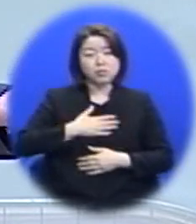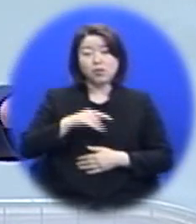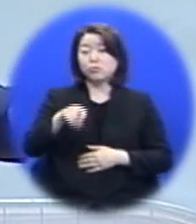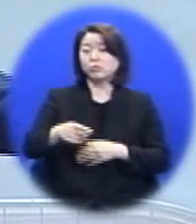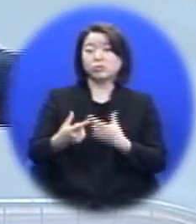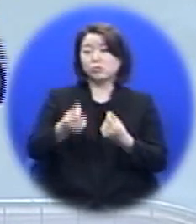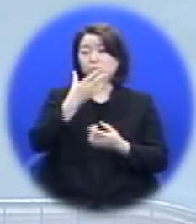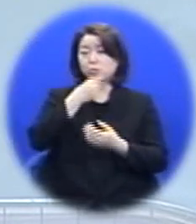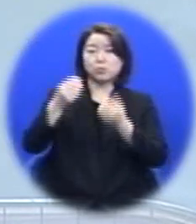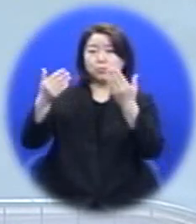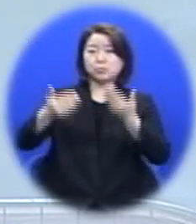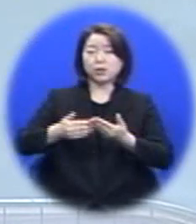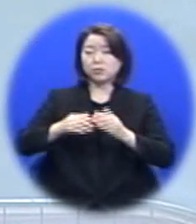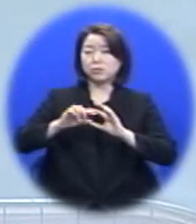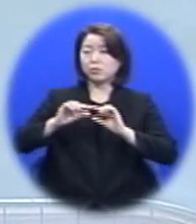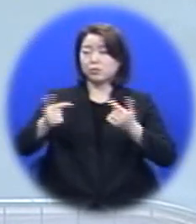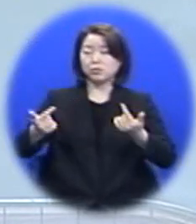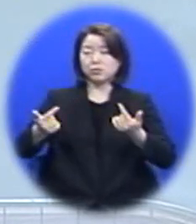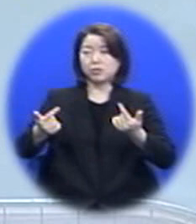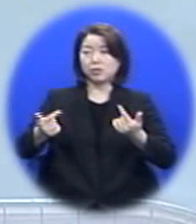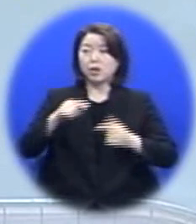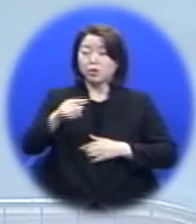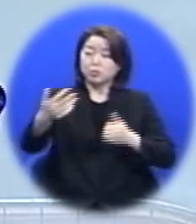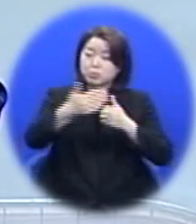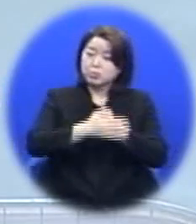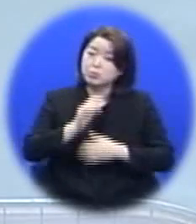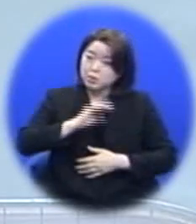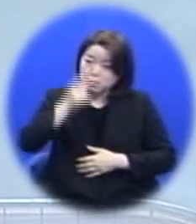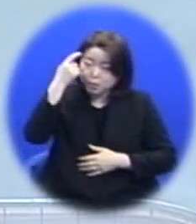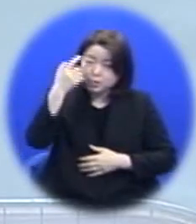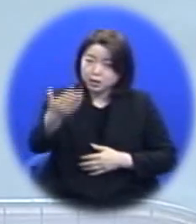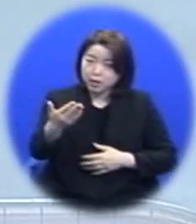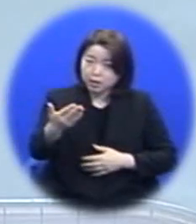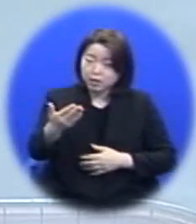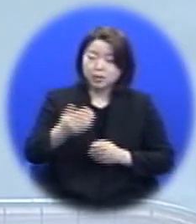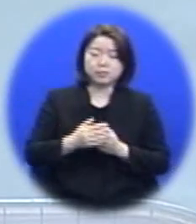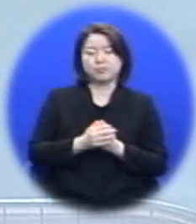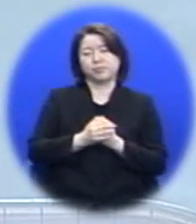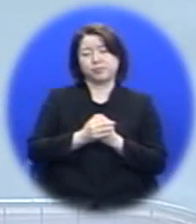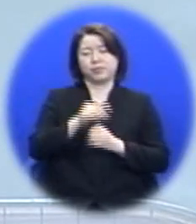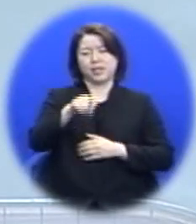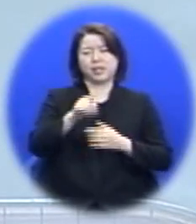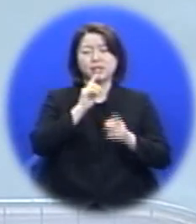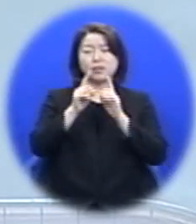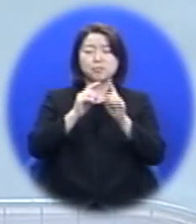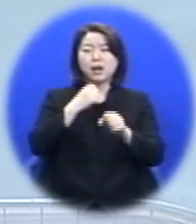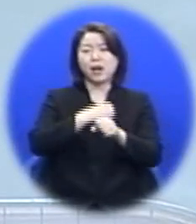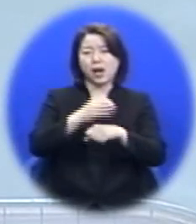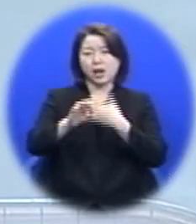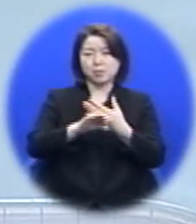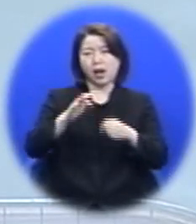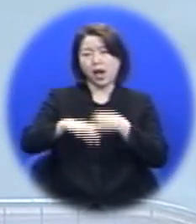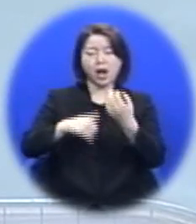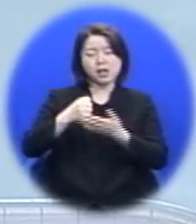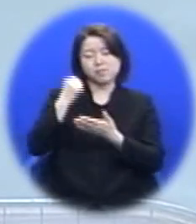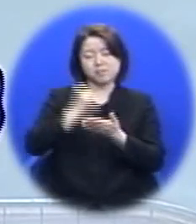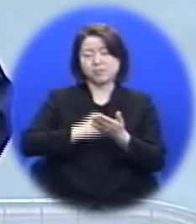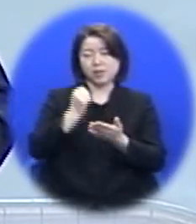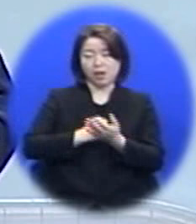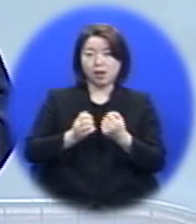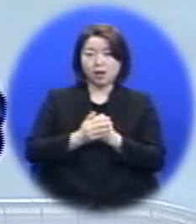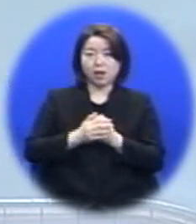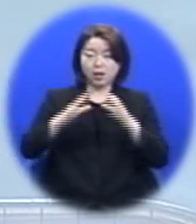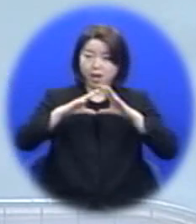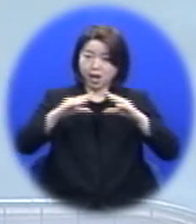없는데, 품기만 하라십니까? 여러분, 그런 말 하면 하나님 섭섭하세요. 애굽의 총리가 되는